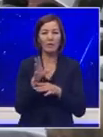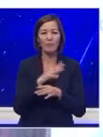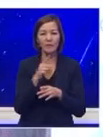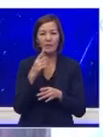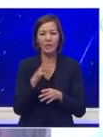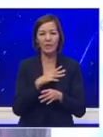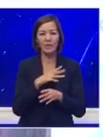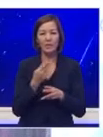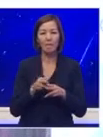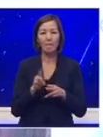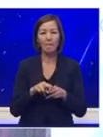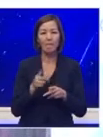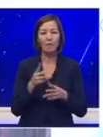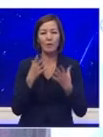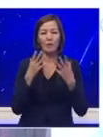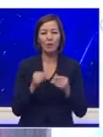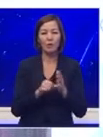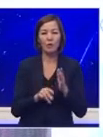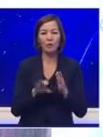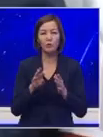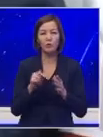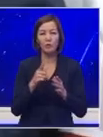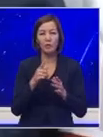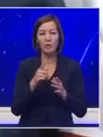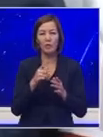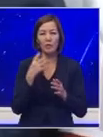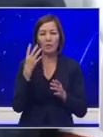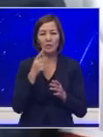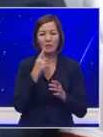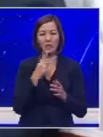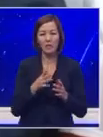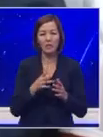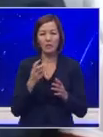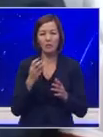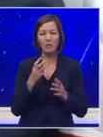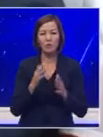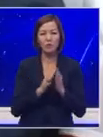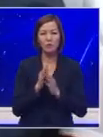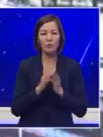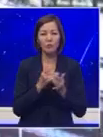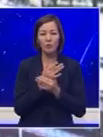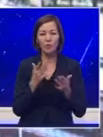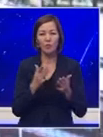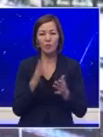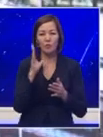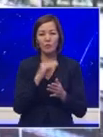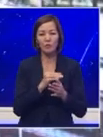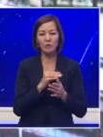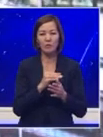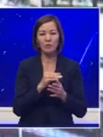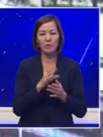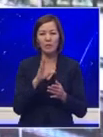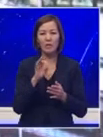айтты. Бұл қатарда тәулігіне 600 тонна қызанақ, 300 тонна өзге де жеміс-жидек өндіруге қауқары бар